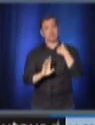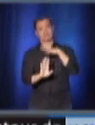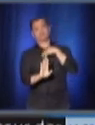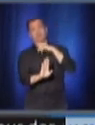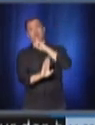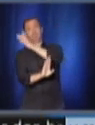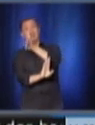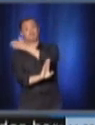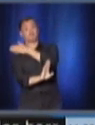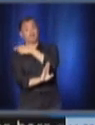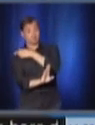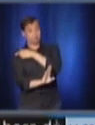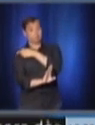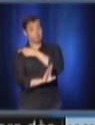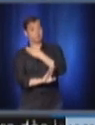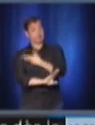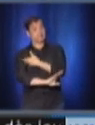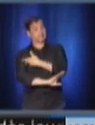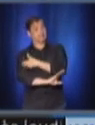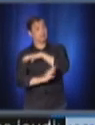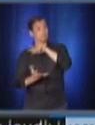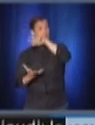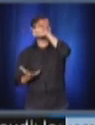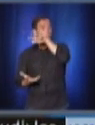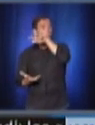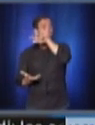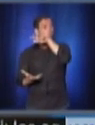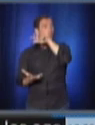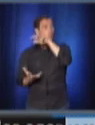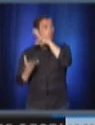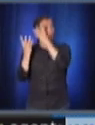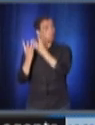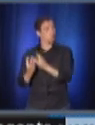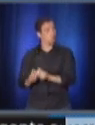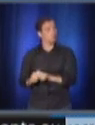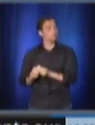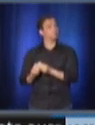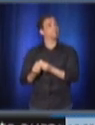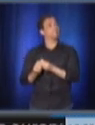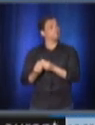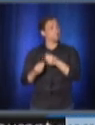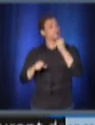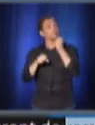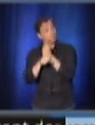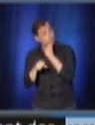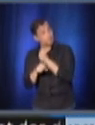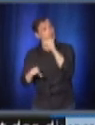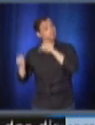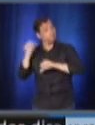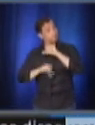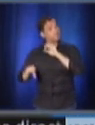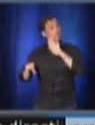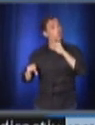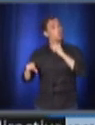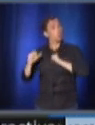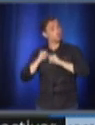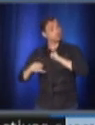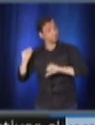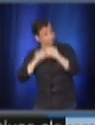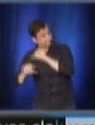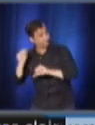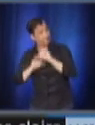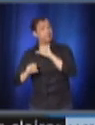a augmenté notre pourcentage au maximum. Il faut comprendre aussi que c'est un produit biologique. Ça arrive des fois que certains lots ne sont pas retenus